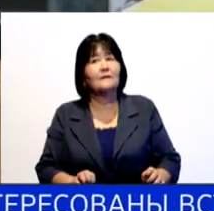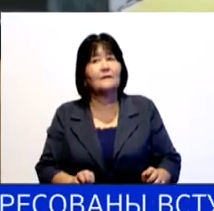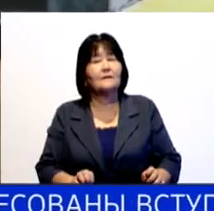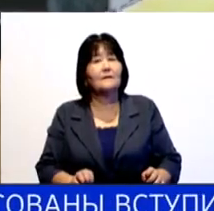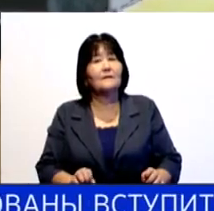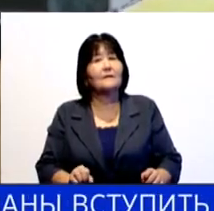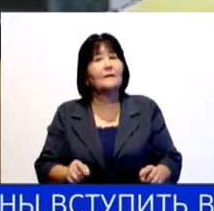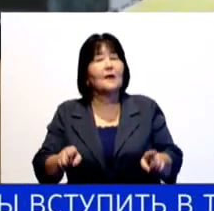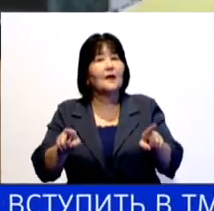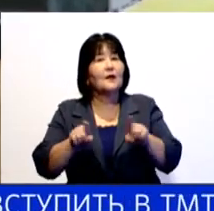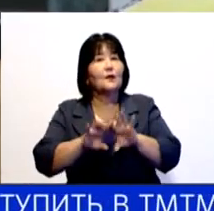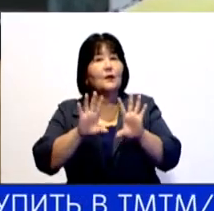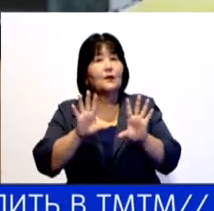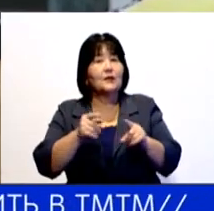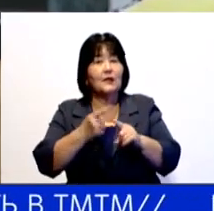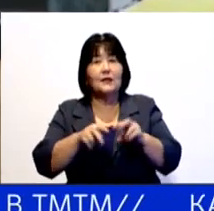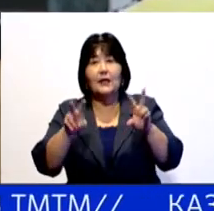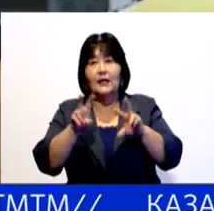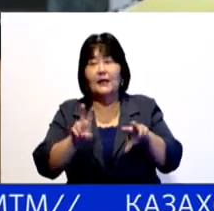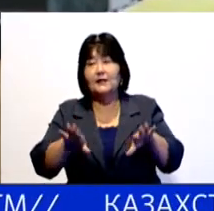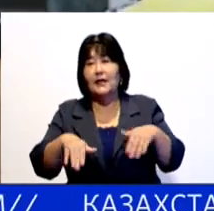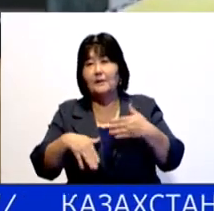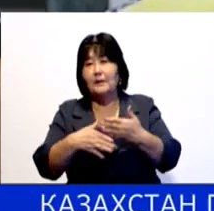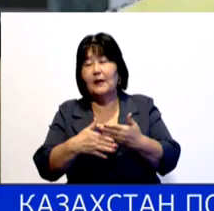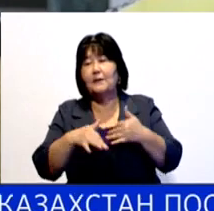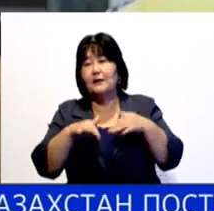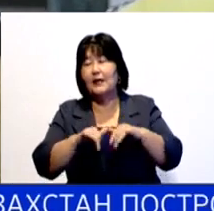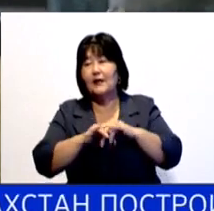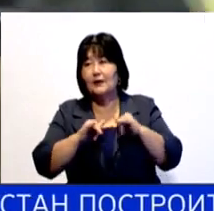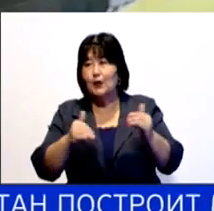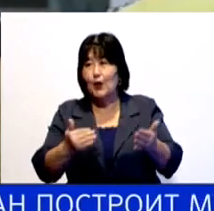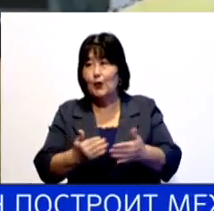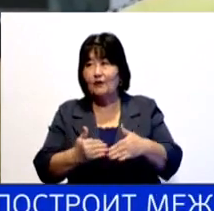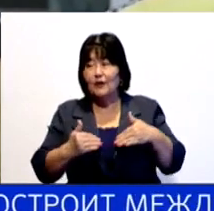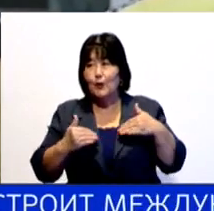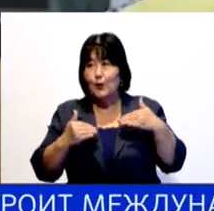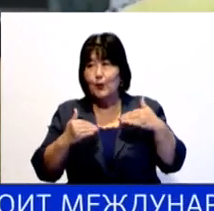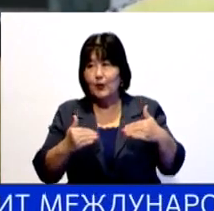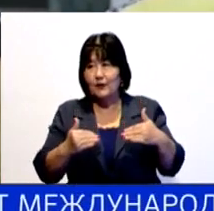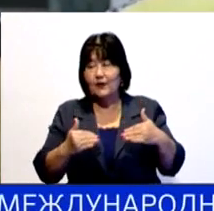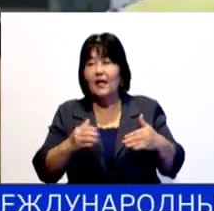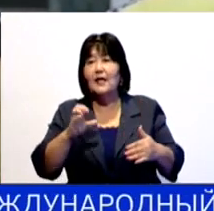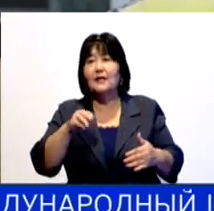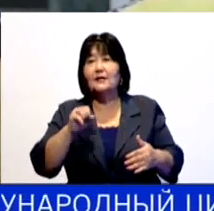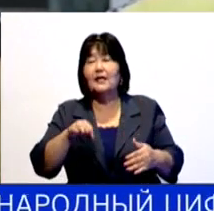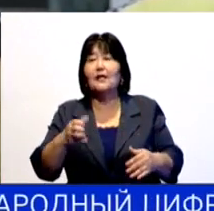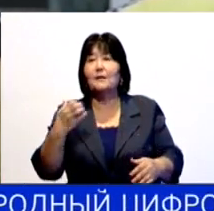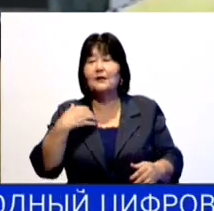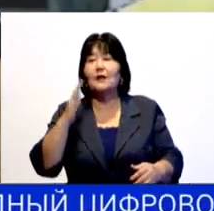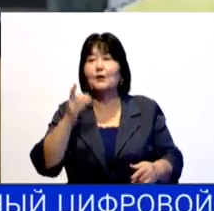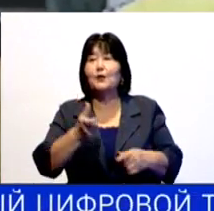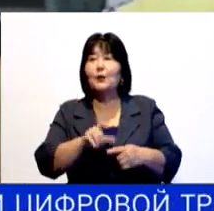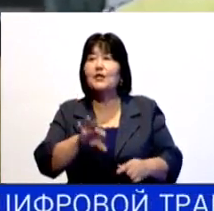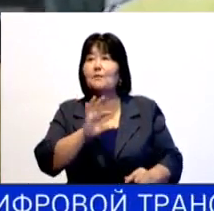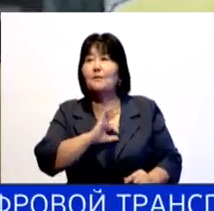и так далее. То есть это исследование помогает продуктам расти, выйти на новый уровень. То есть стартапам из Кызылорды это будет очень